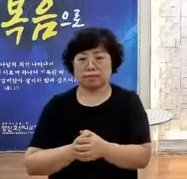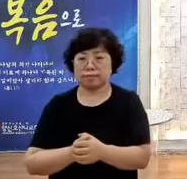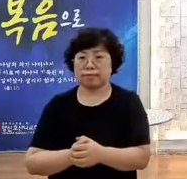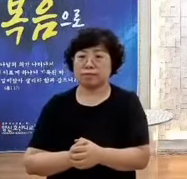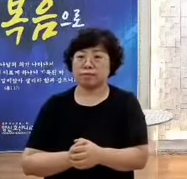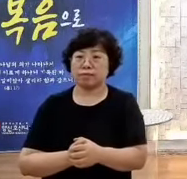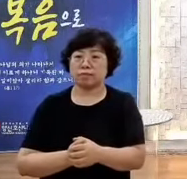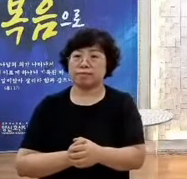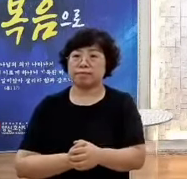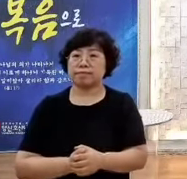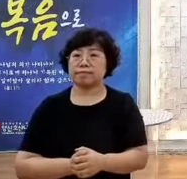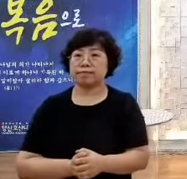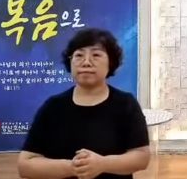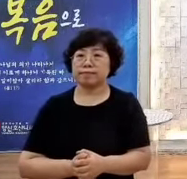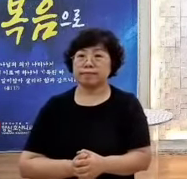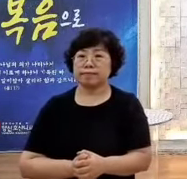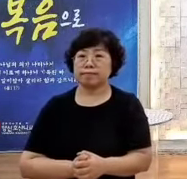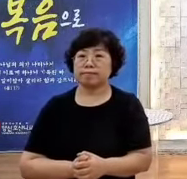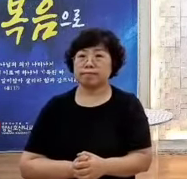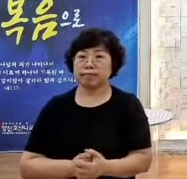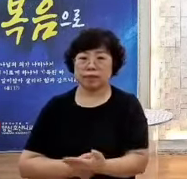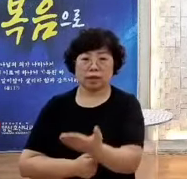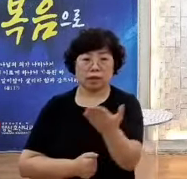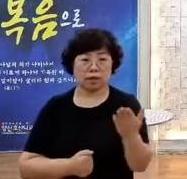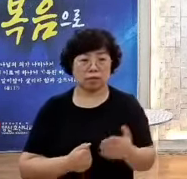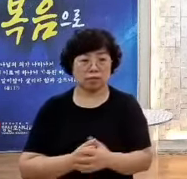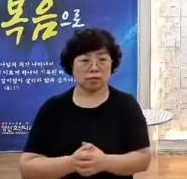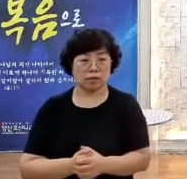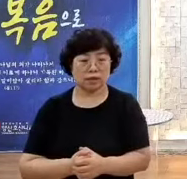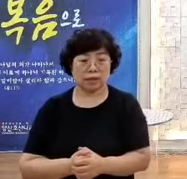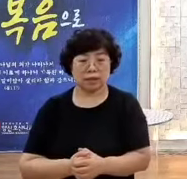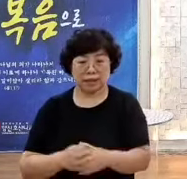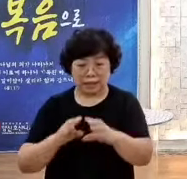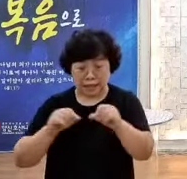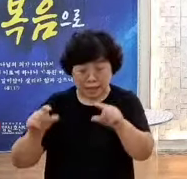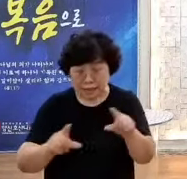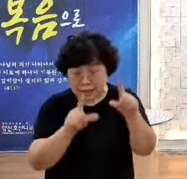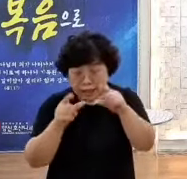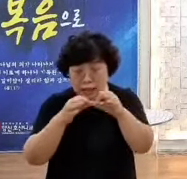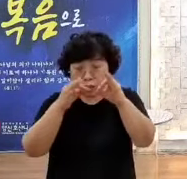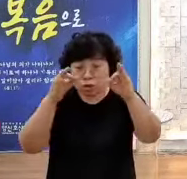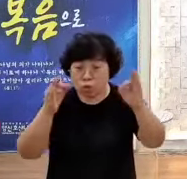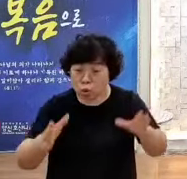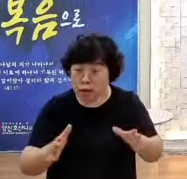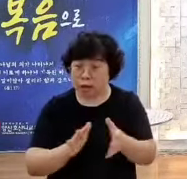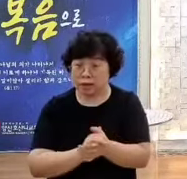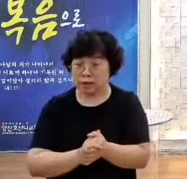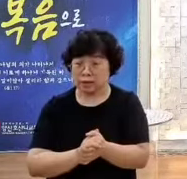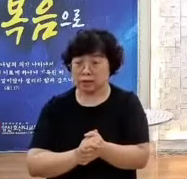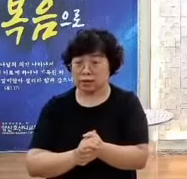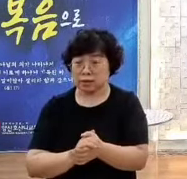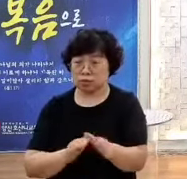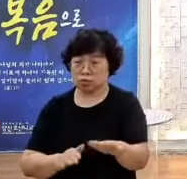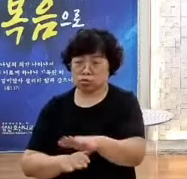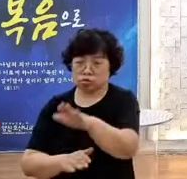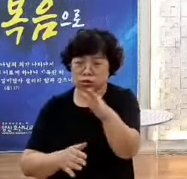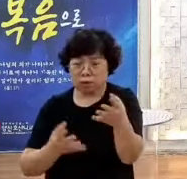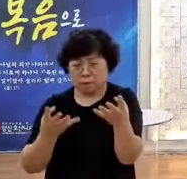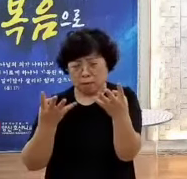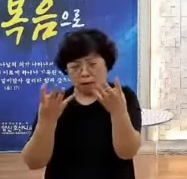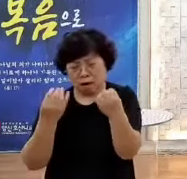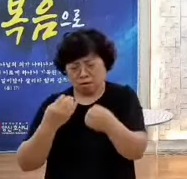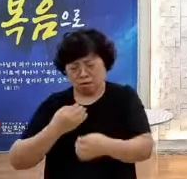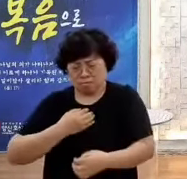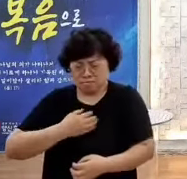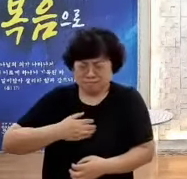배울 수 있습니다. 자, 여러분, 우리가 이 땅에 사는 동안에 우리는 수많은